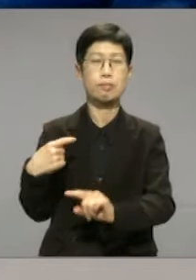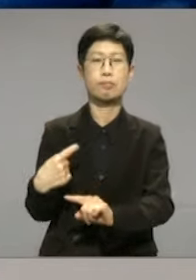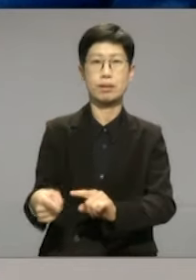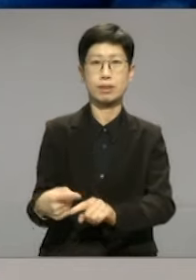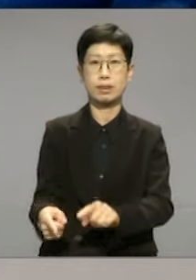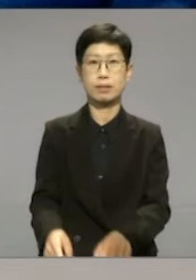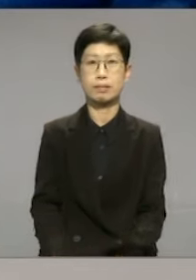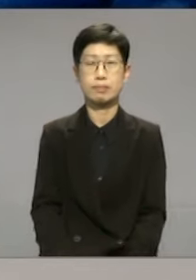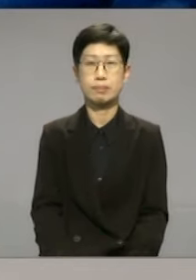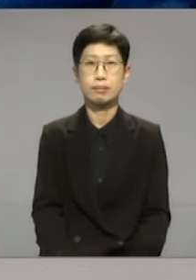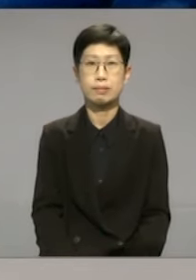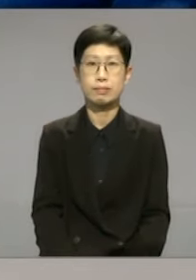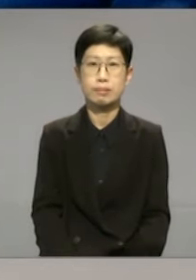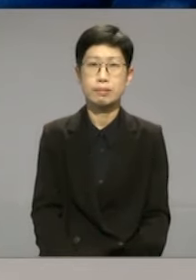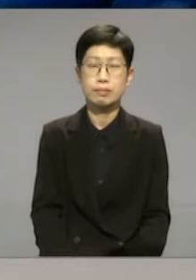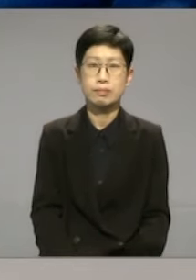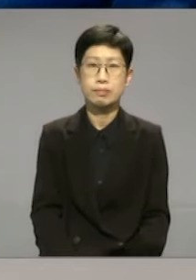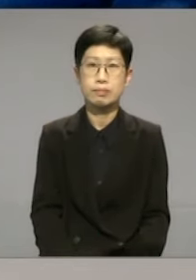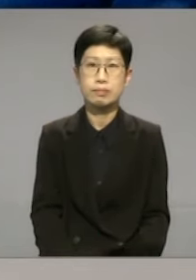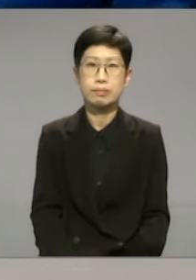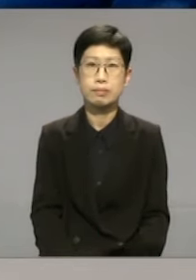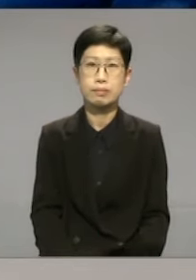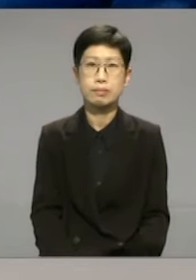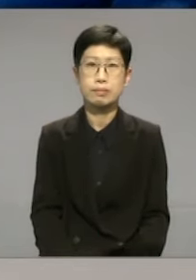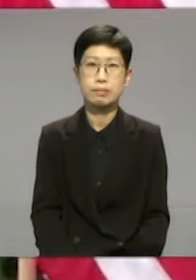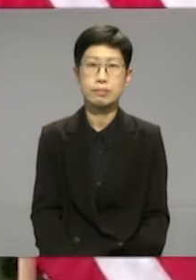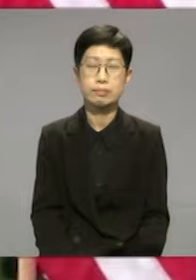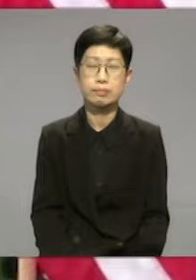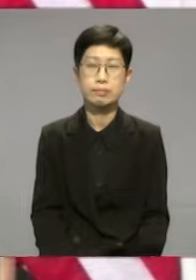평가입니다 이윤택 월드 리포터입니다